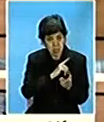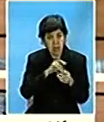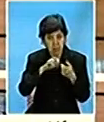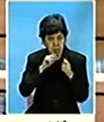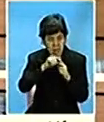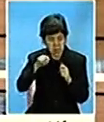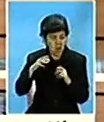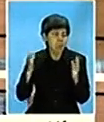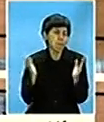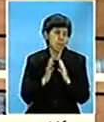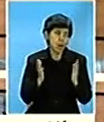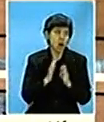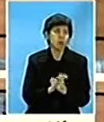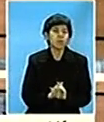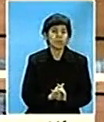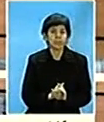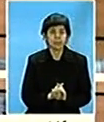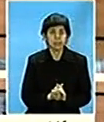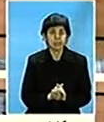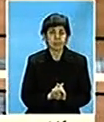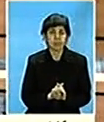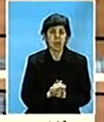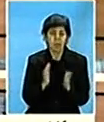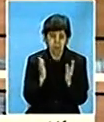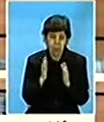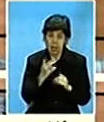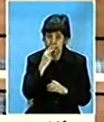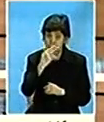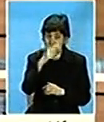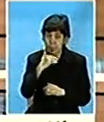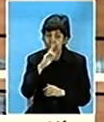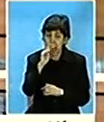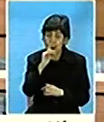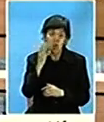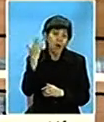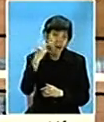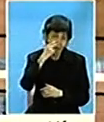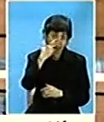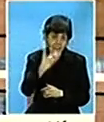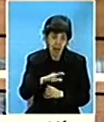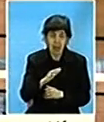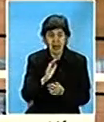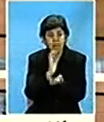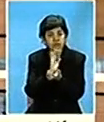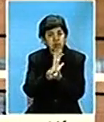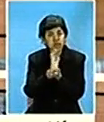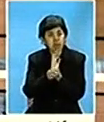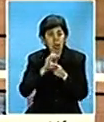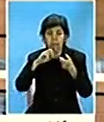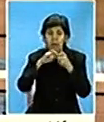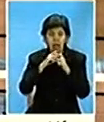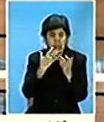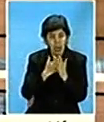เกิดขึ้นมากล่าสุดเห็นไหมครับข่าวคราวเมื่อ2 วันนี้ดาราท่านหนึ่งก็มีปัญหาเรื่